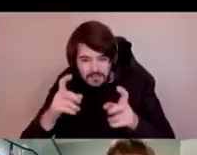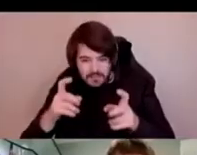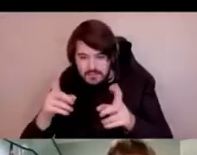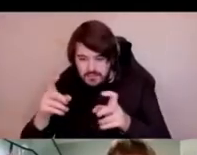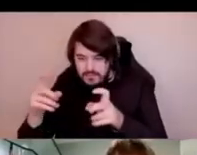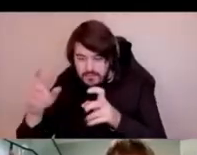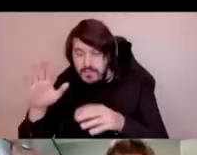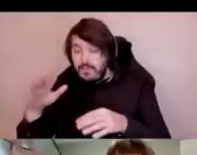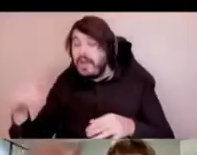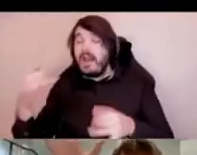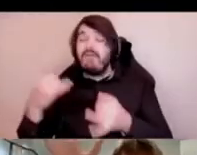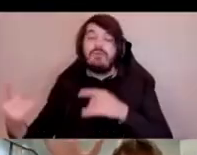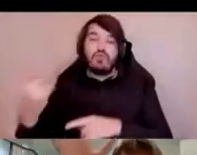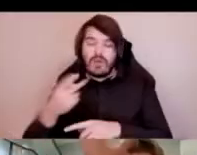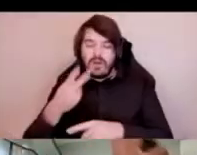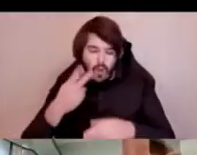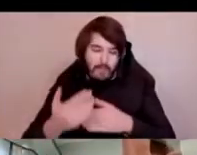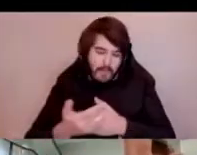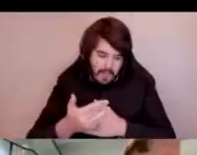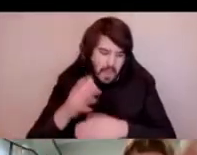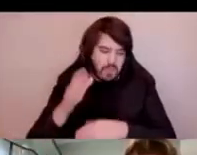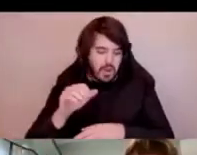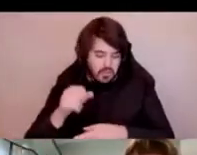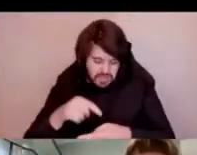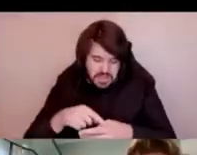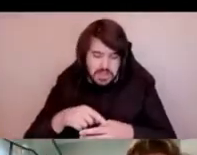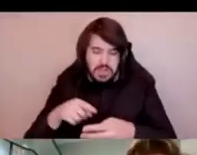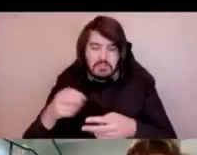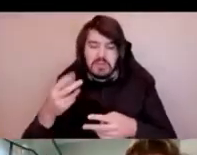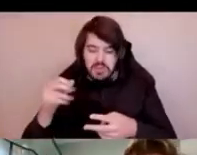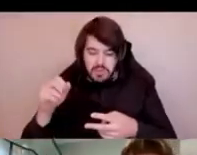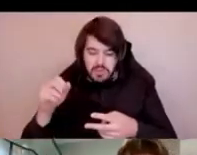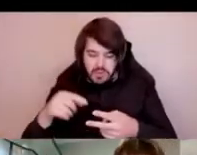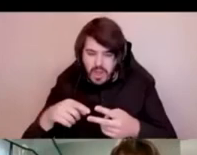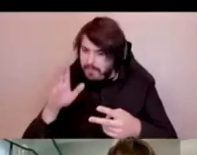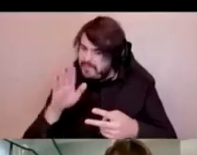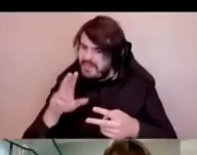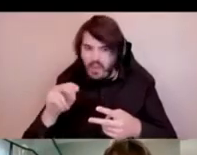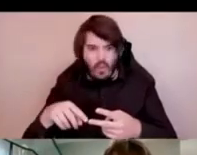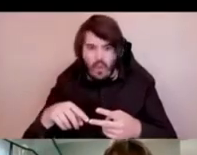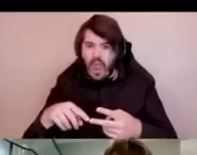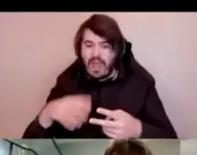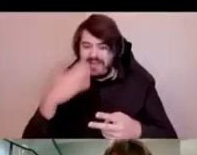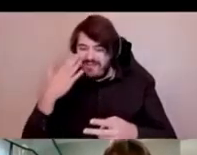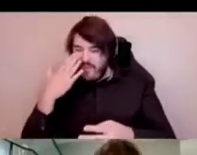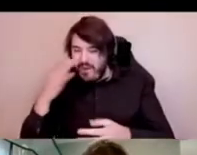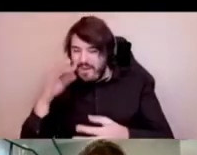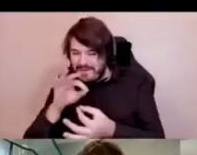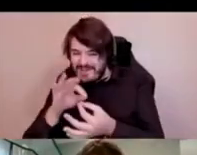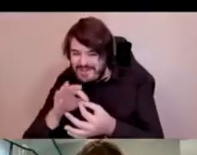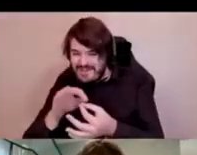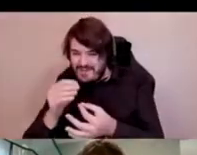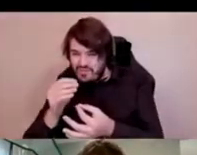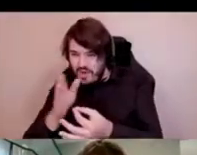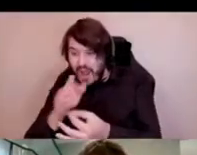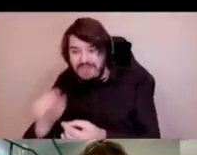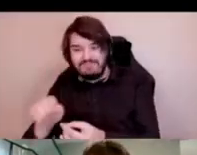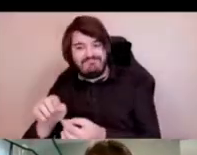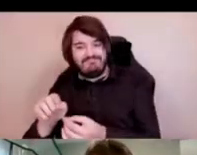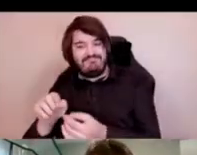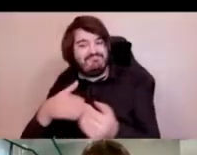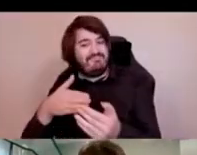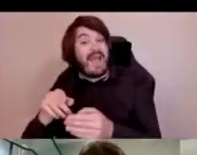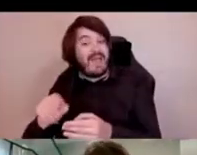Comme ça, vous pouvez voir le soleil qui passe, puis savoir exactement, cet